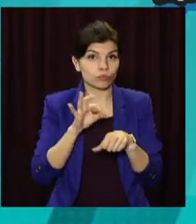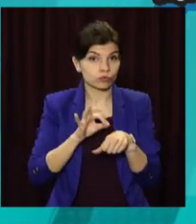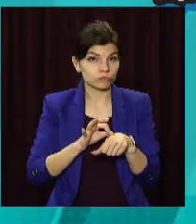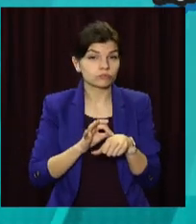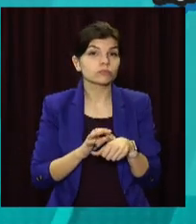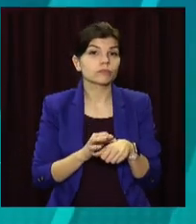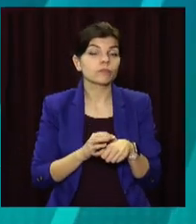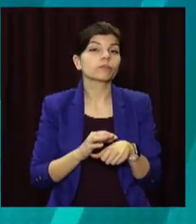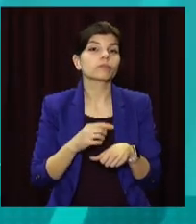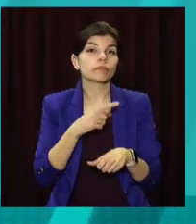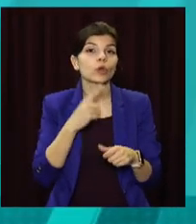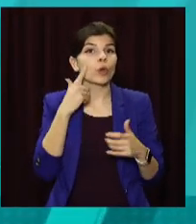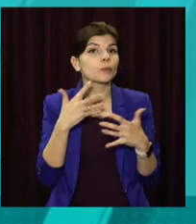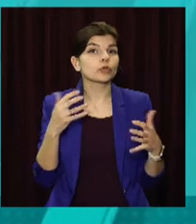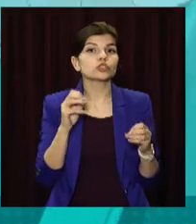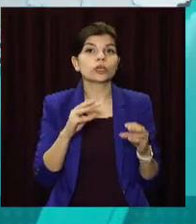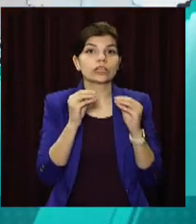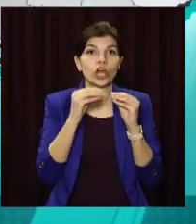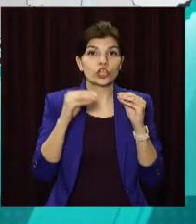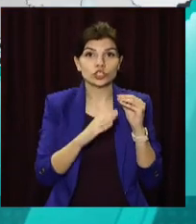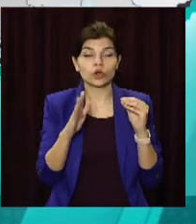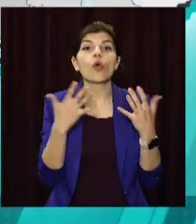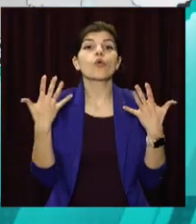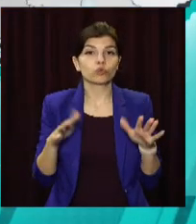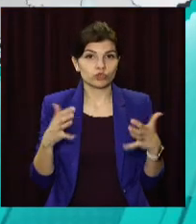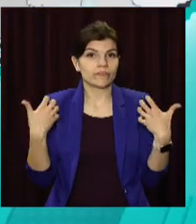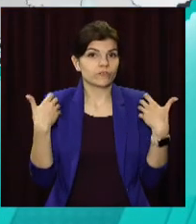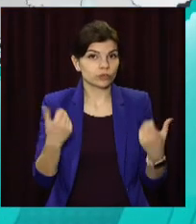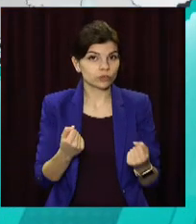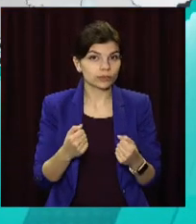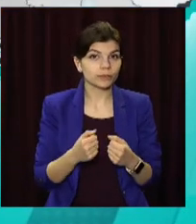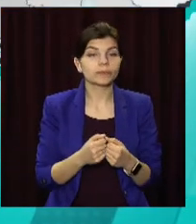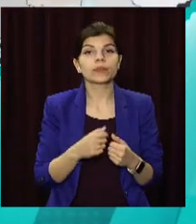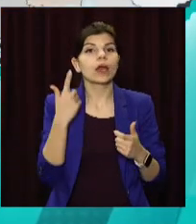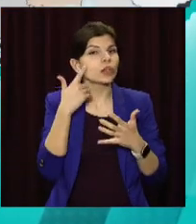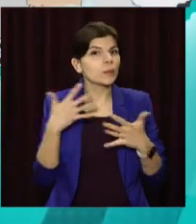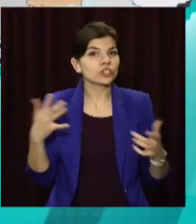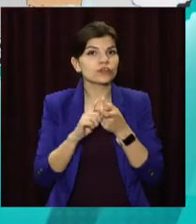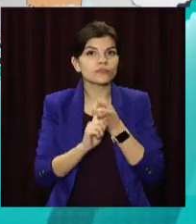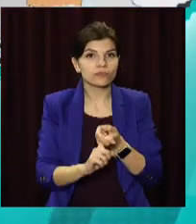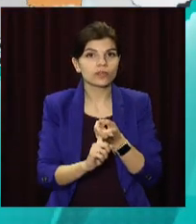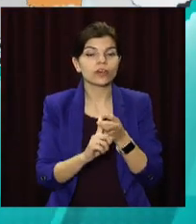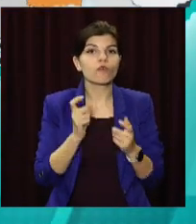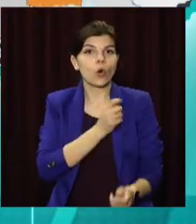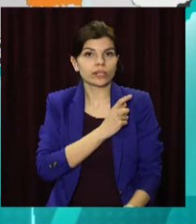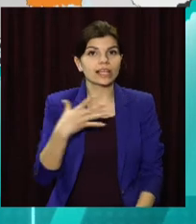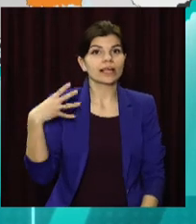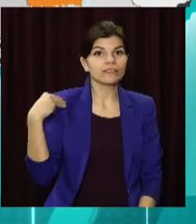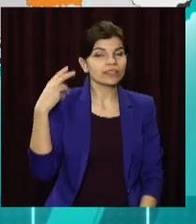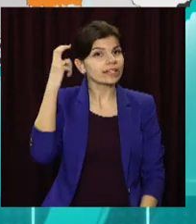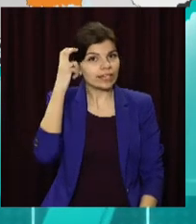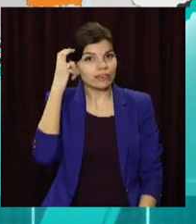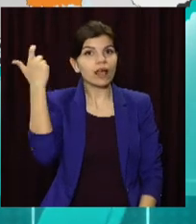коронавірусу. Натомість більш ніж 10 тисяч українців вже одужали. Найбільше інфікованих наразі в Одеській, Львівській,